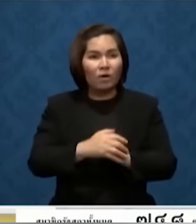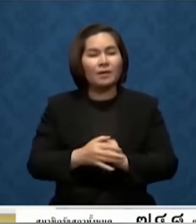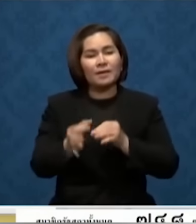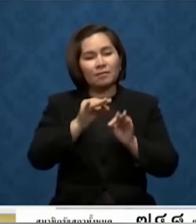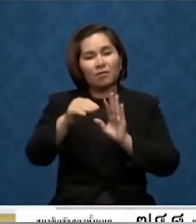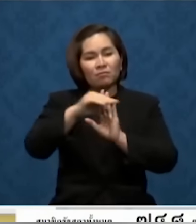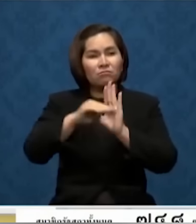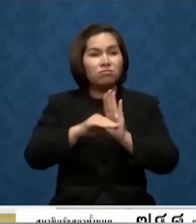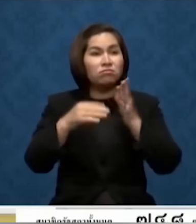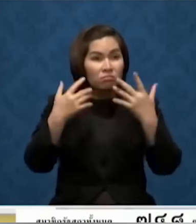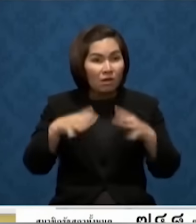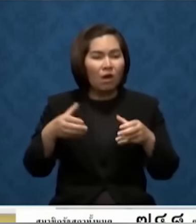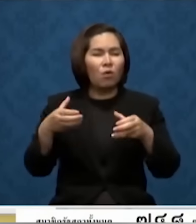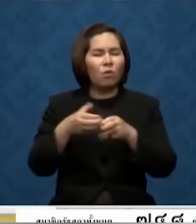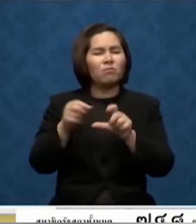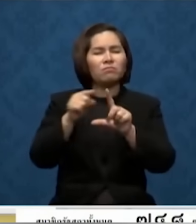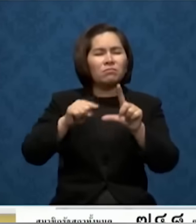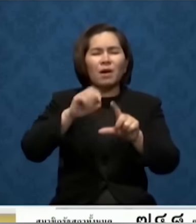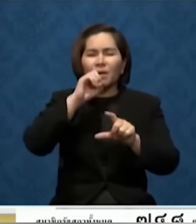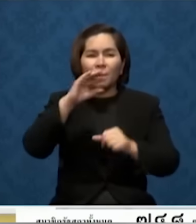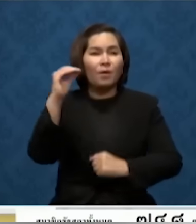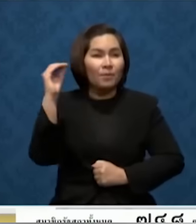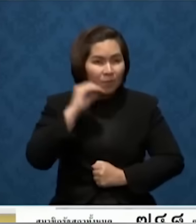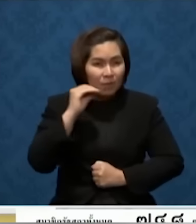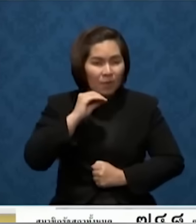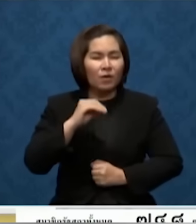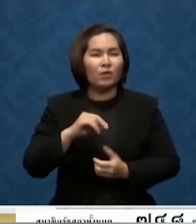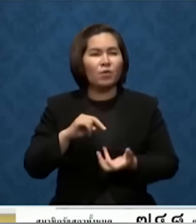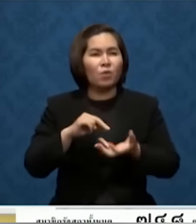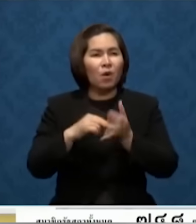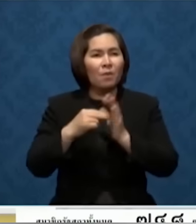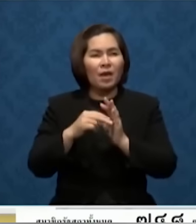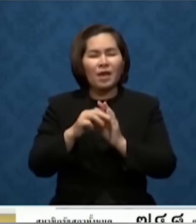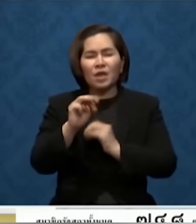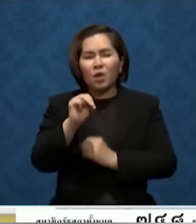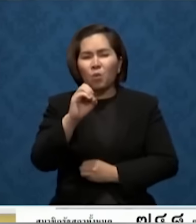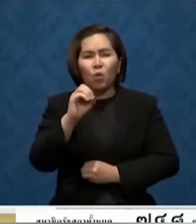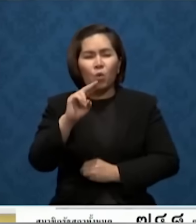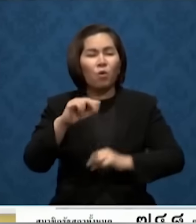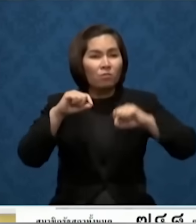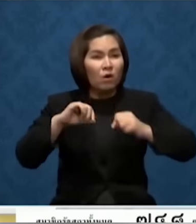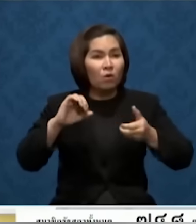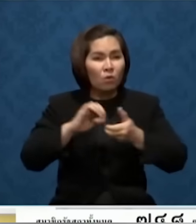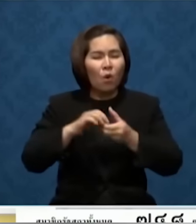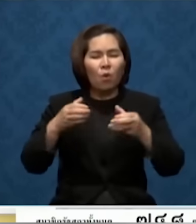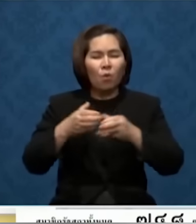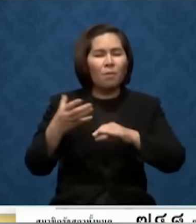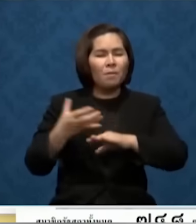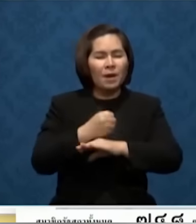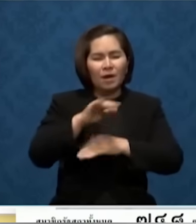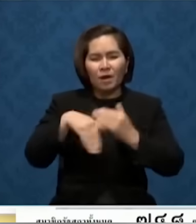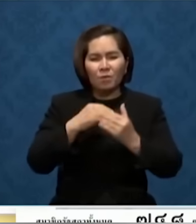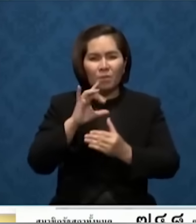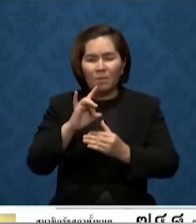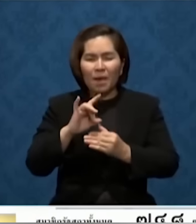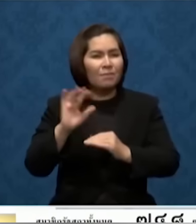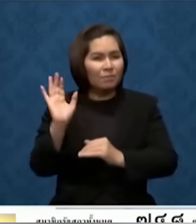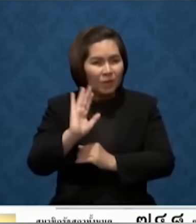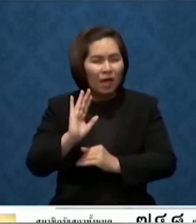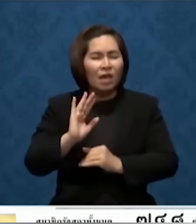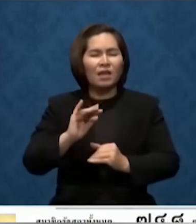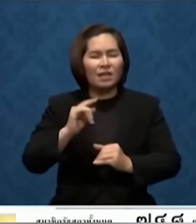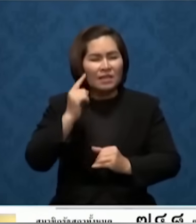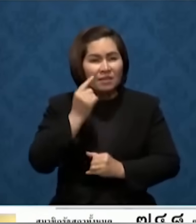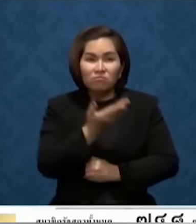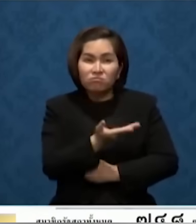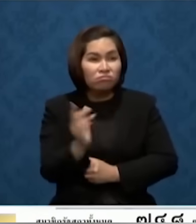จงพรรคเราก็ชี้แจงไปหลายครั้งแล้วว่ามันไม่ได้เป็น MOU ใน8พรรคร่วมแล้วก็ยินดีที่จะใช้กระบวนการในการรับฟังความคิ